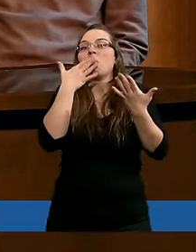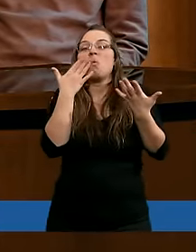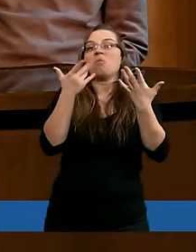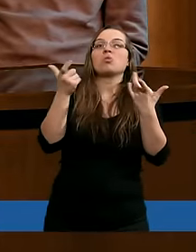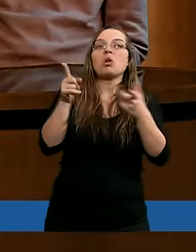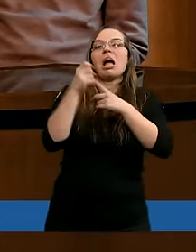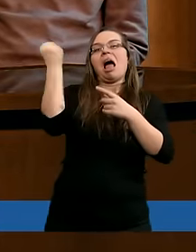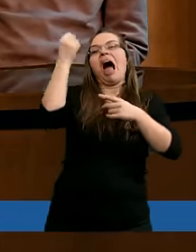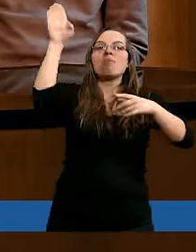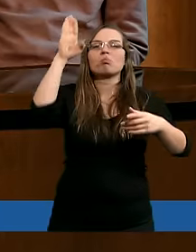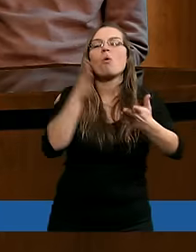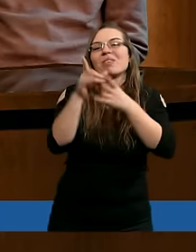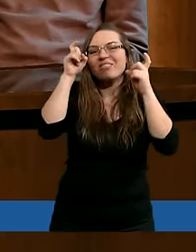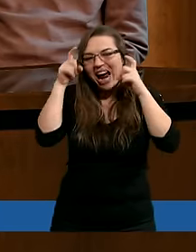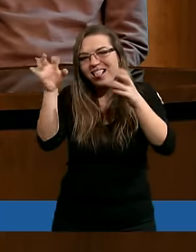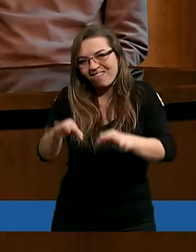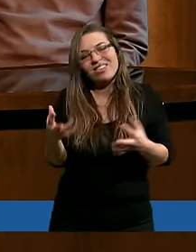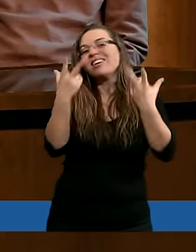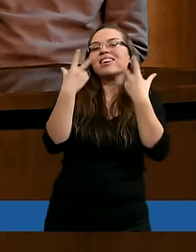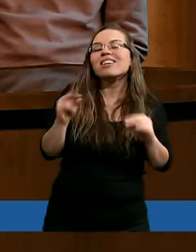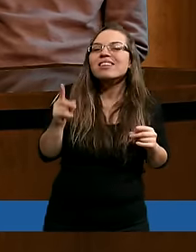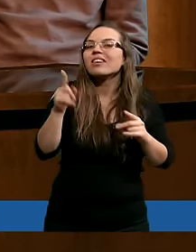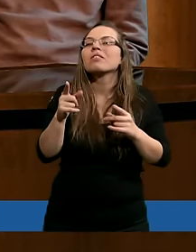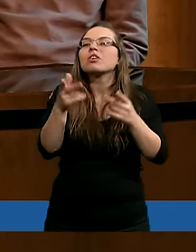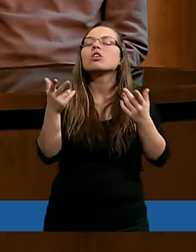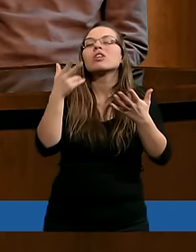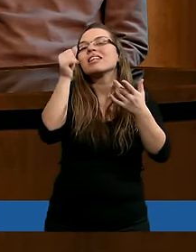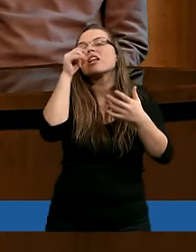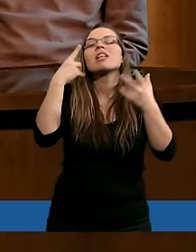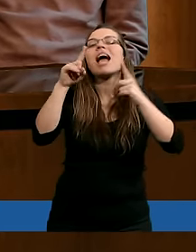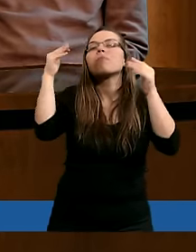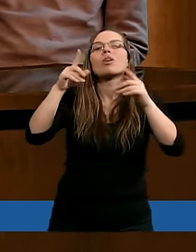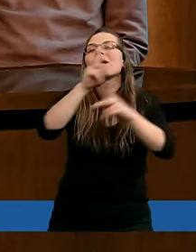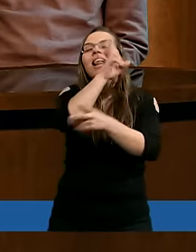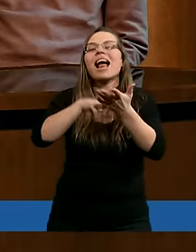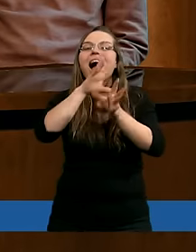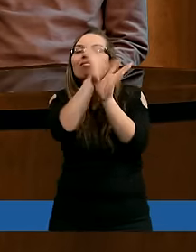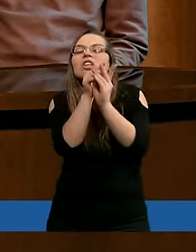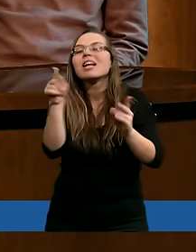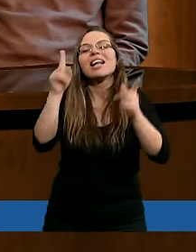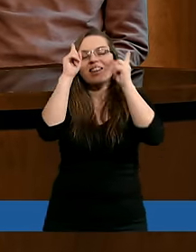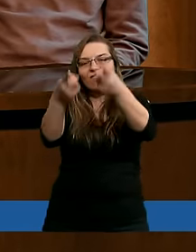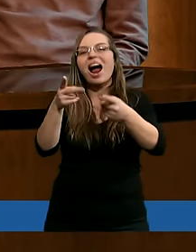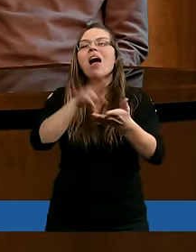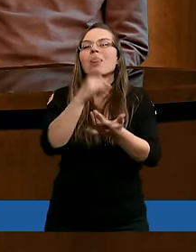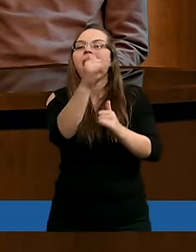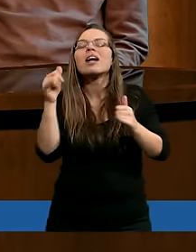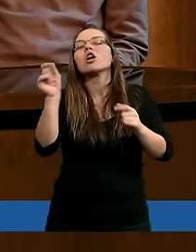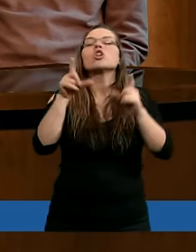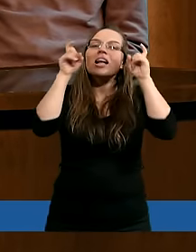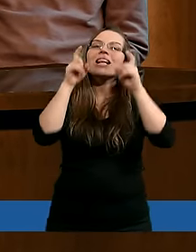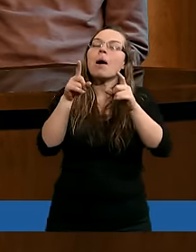jeszcze inne rzeczy. To najchętniej, jeżeli za coś jesteśmy odpowiedzialni, to zganiamy winę na innych i no i diabeł zawsze jest pod